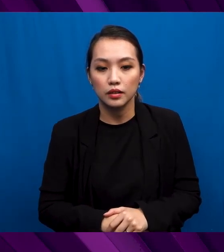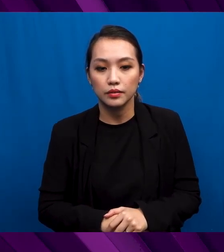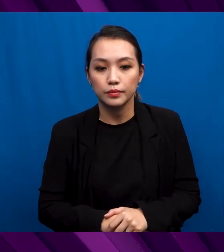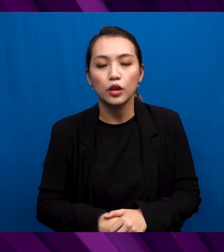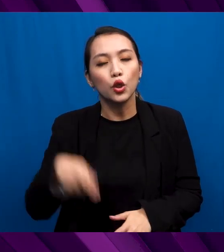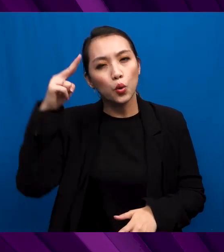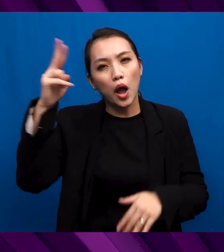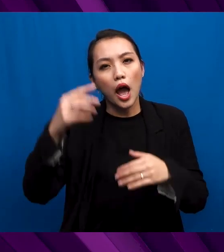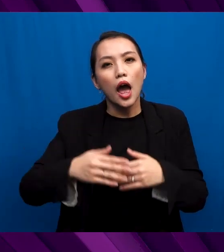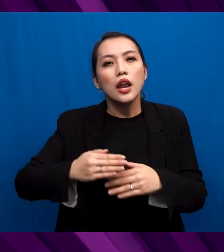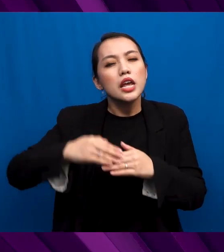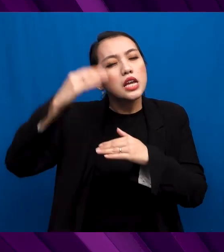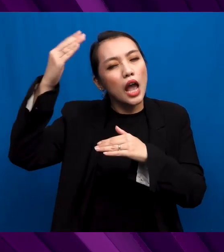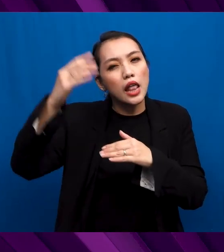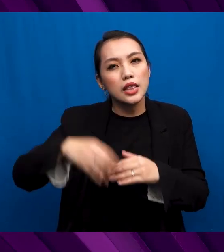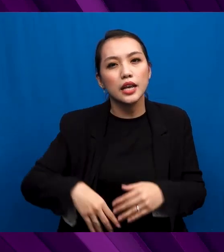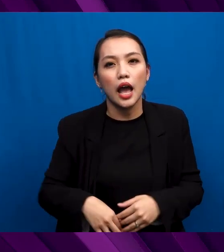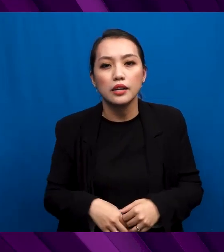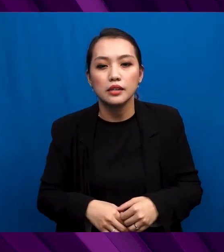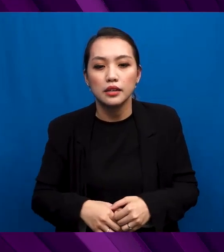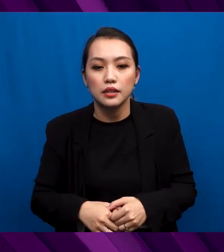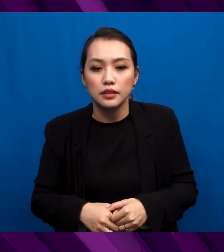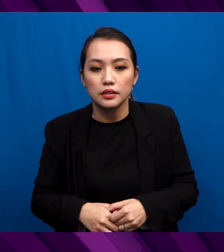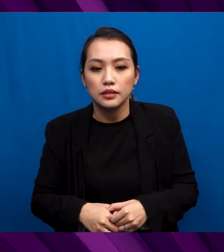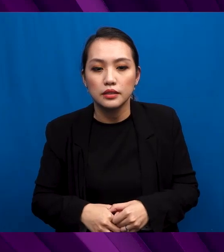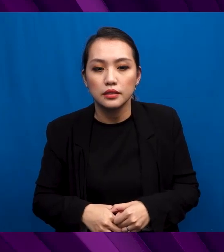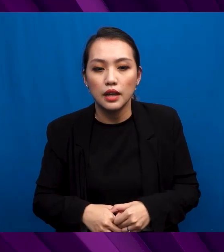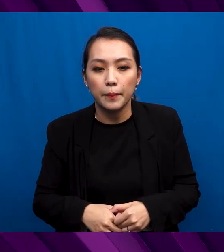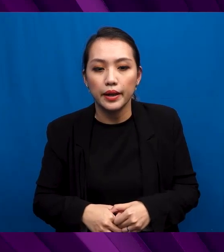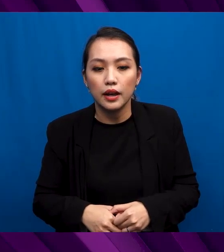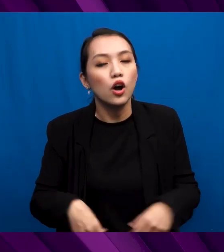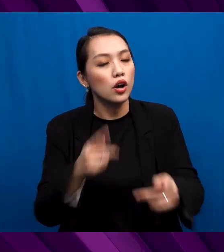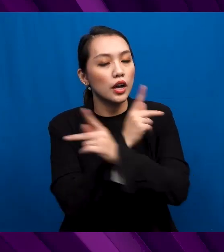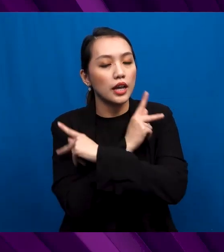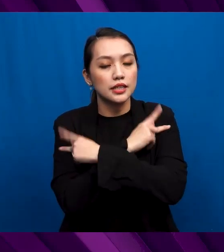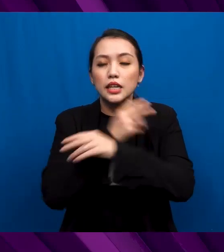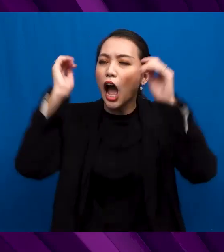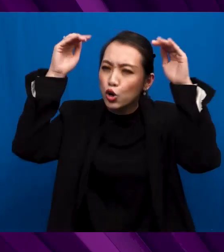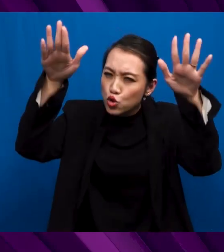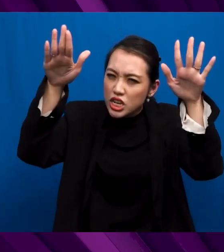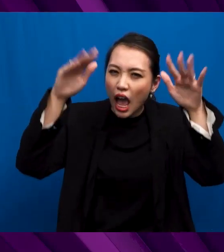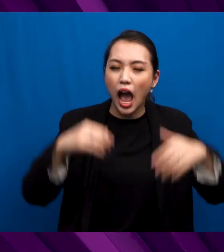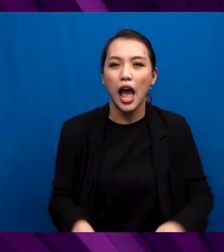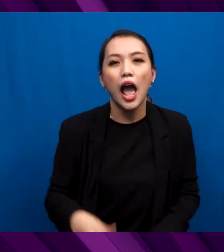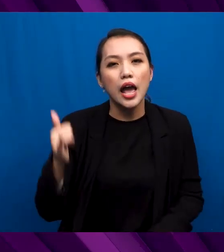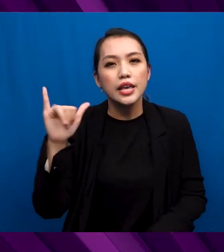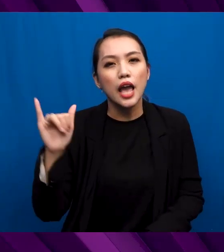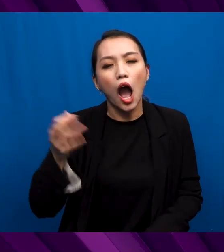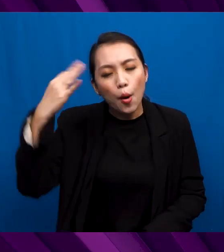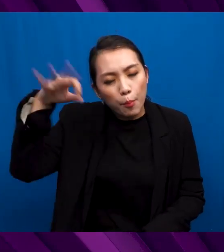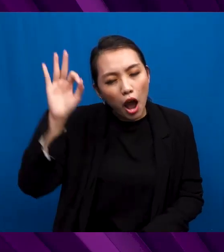upon him. Dalam bahasa majemuk, tingkatkan, tambahkan kasih karuniamu yang baru